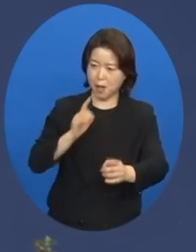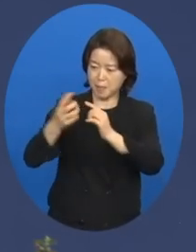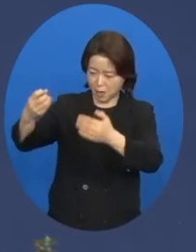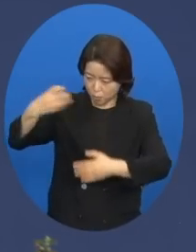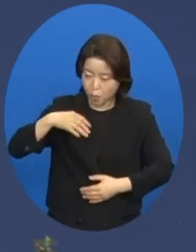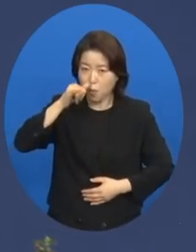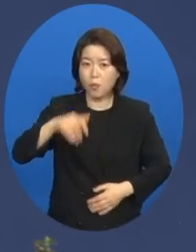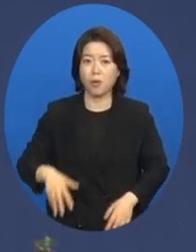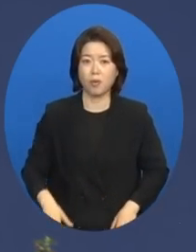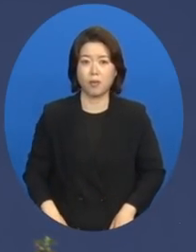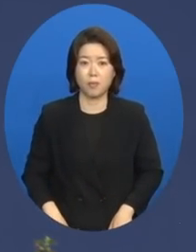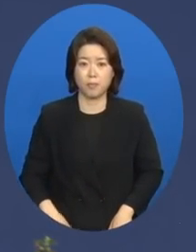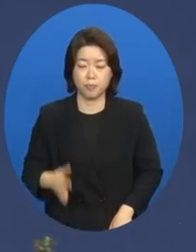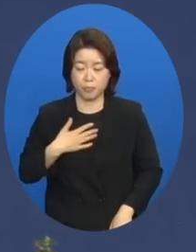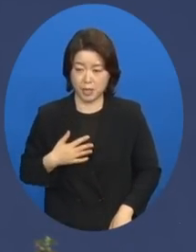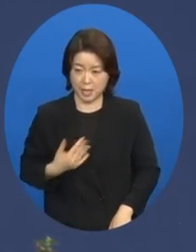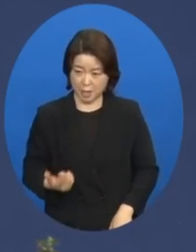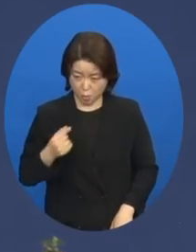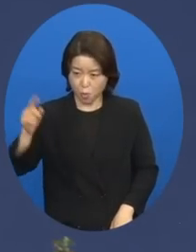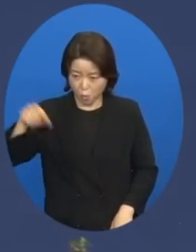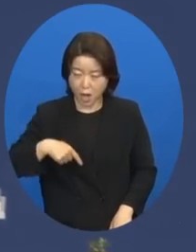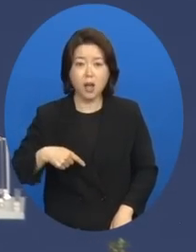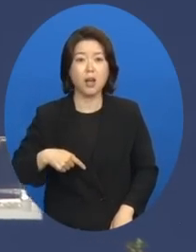거예요. 내가 곧 갈게.